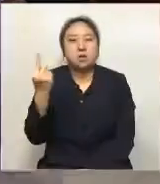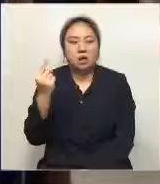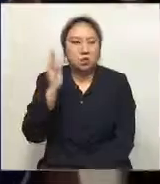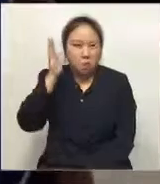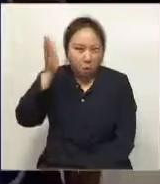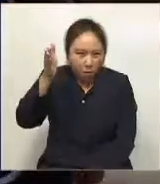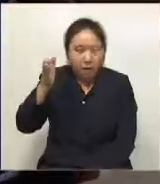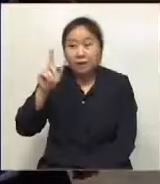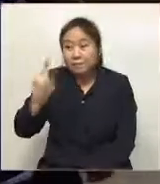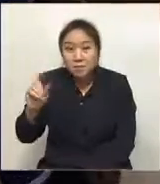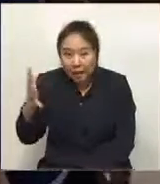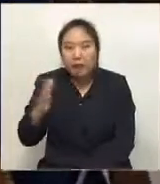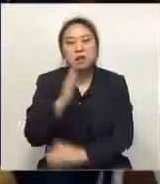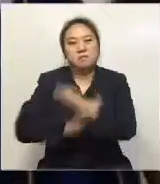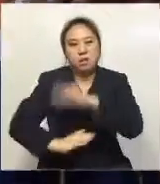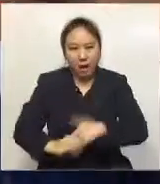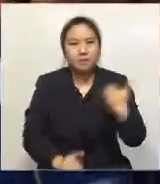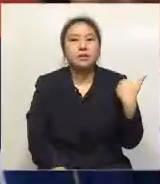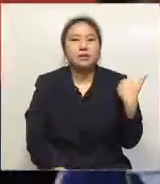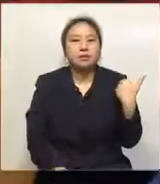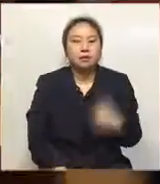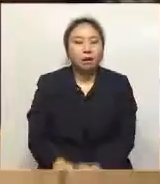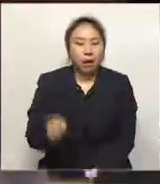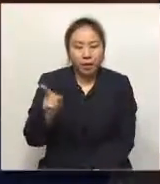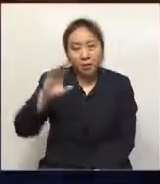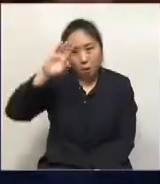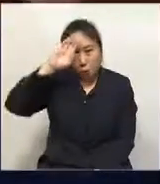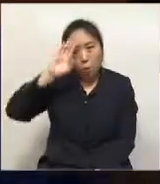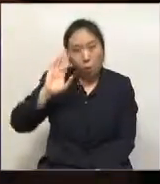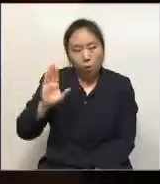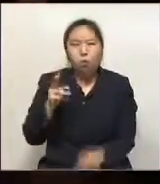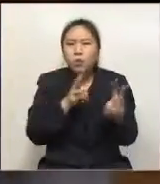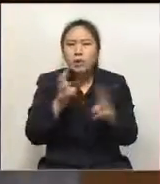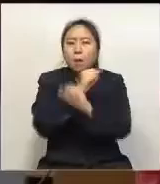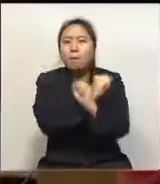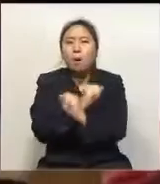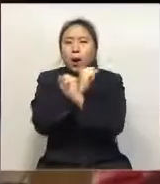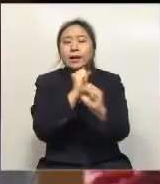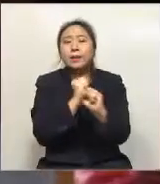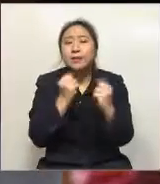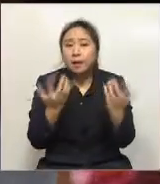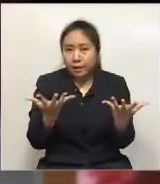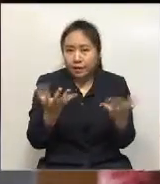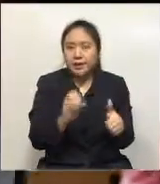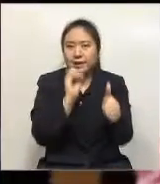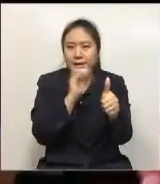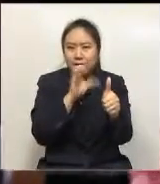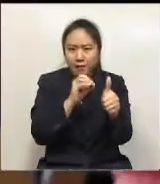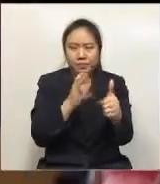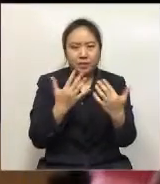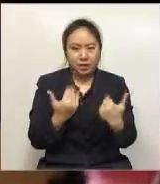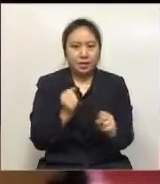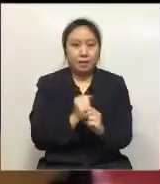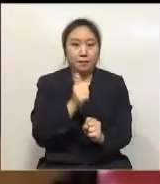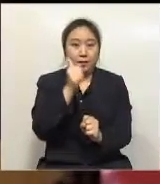ที่ไม่เสียชีวิตนะคะนี่คืออาการของโรคนะคะส่วนการป้องกันคุณหมอแนะนำมาเลยนะคะว่าการป้องกันโรคท